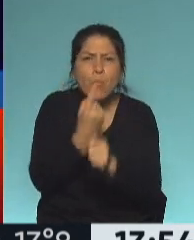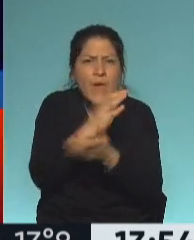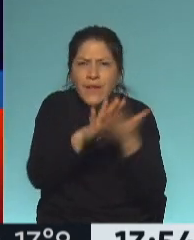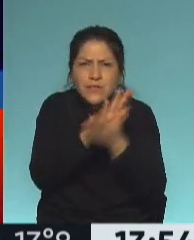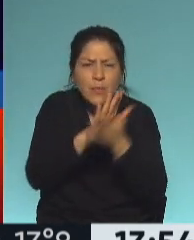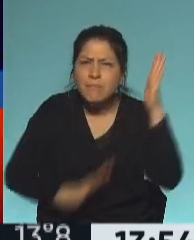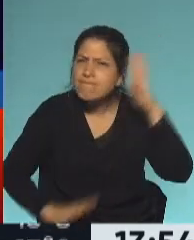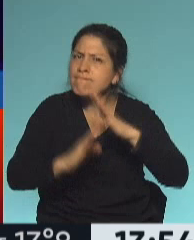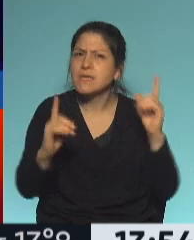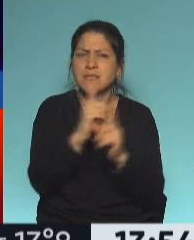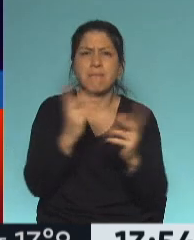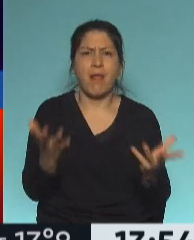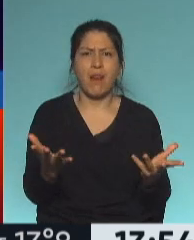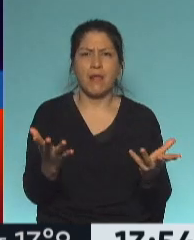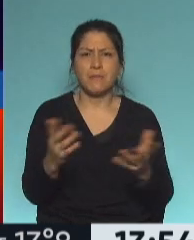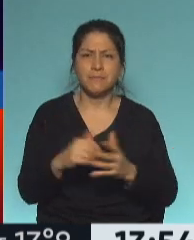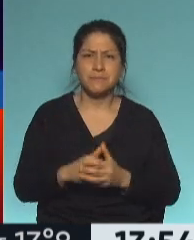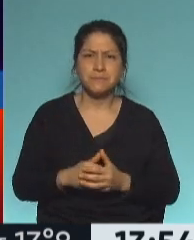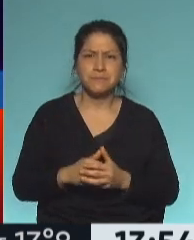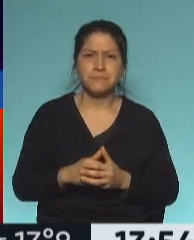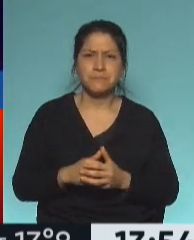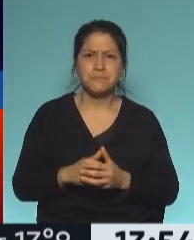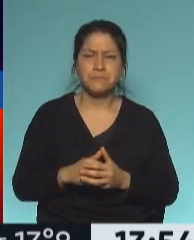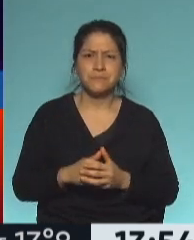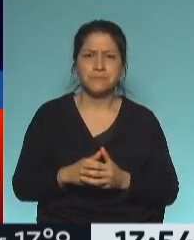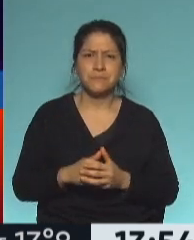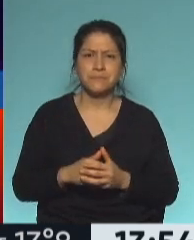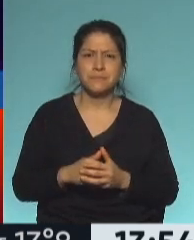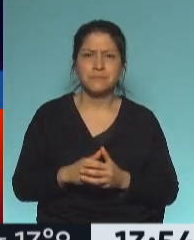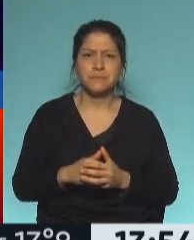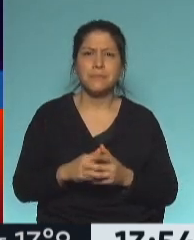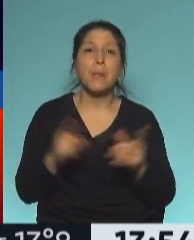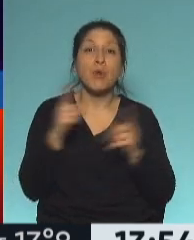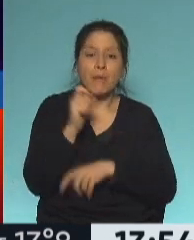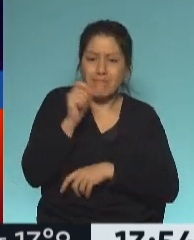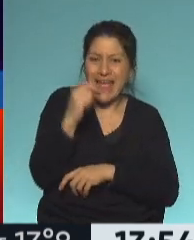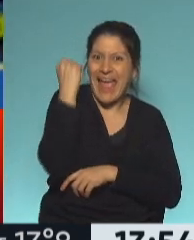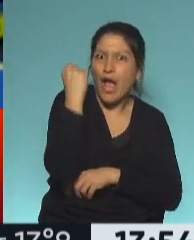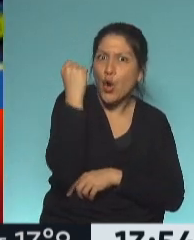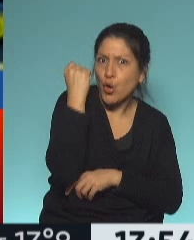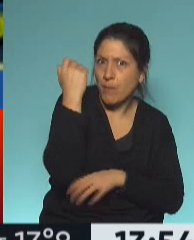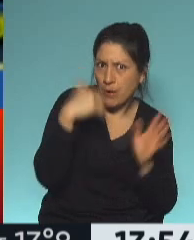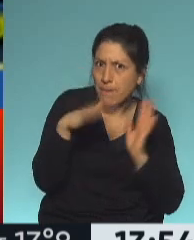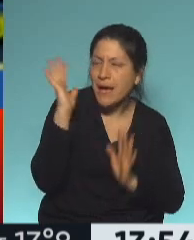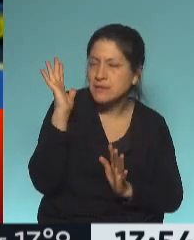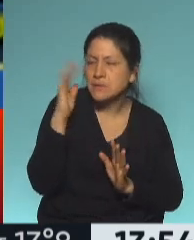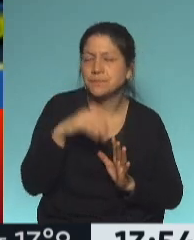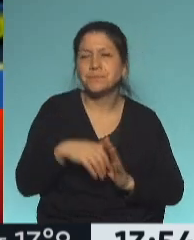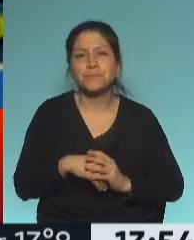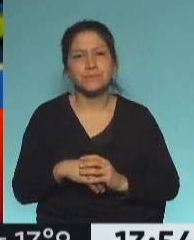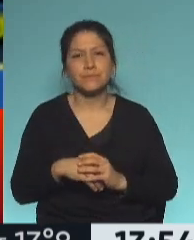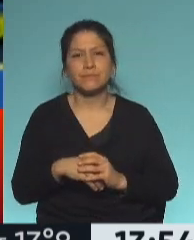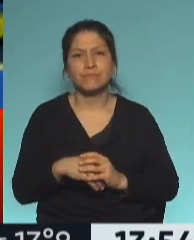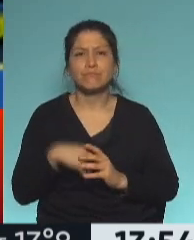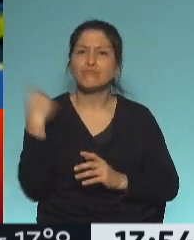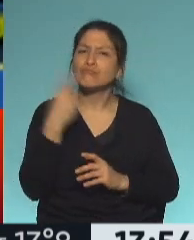مسیر قرار دارند نمیتونن اون مشکل اصلی اقتصادی کشور رو سامان بدن. تعامل هوشمندانه